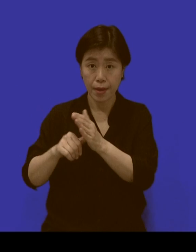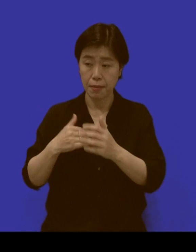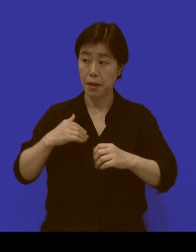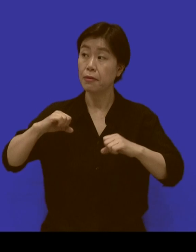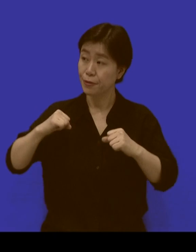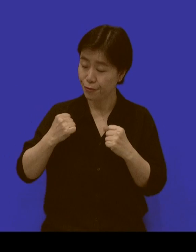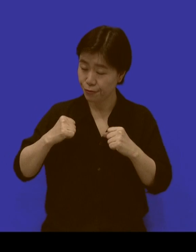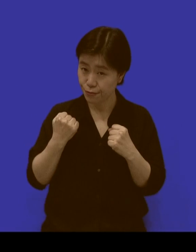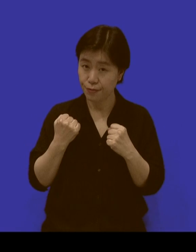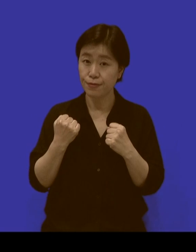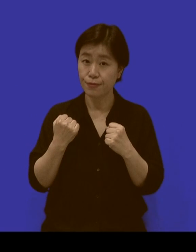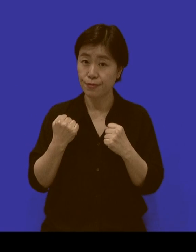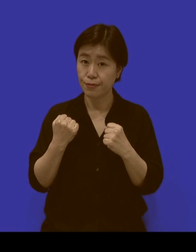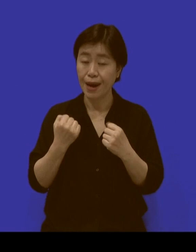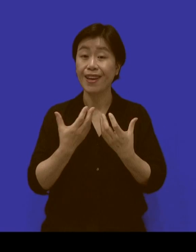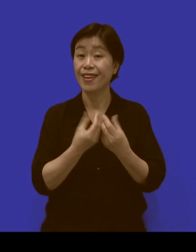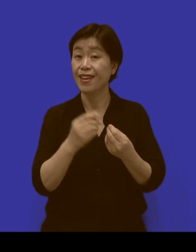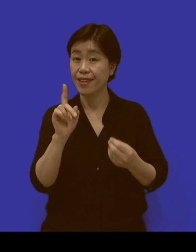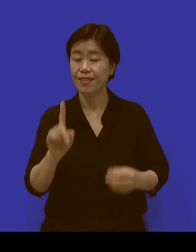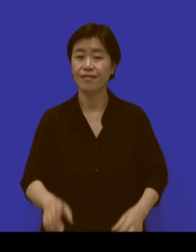이제 지적에서 한 이야기인데